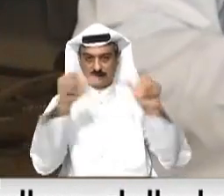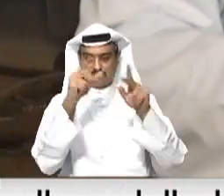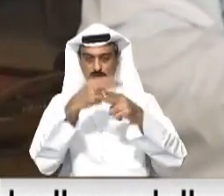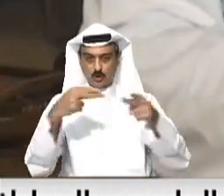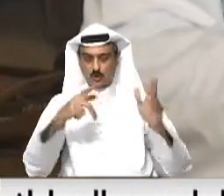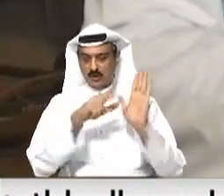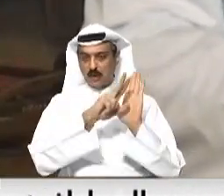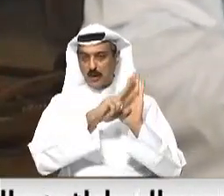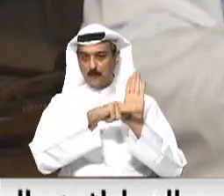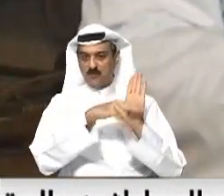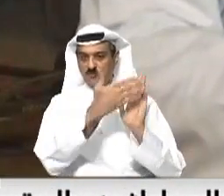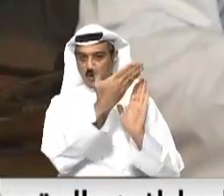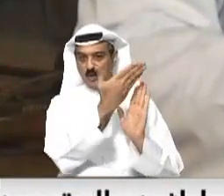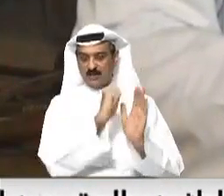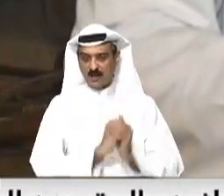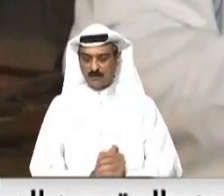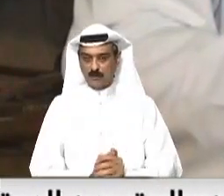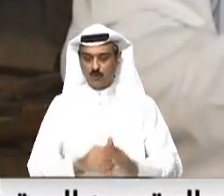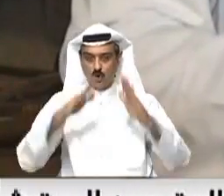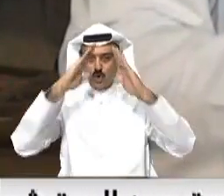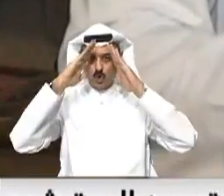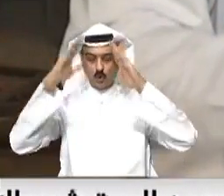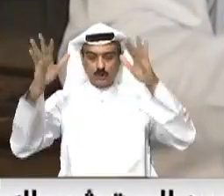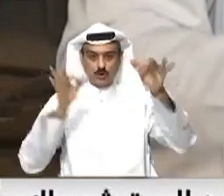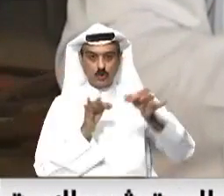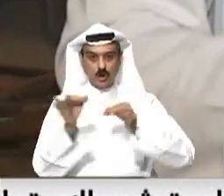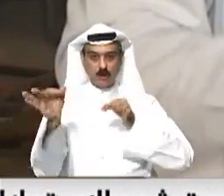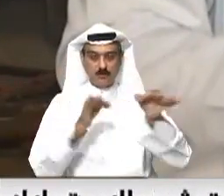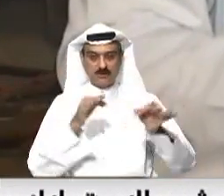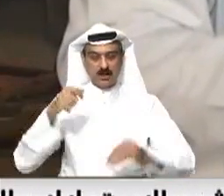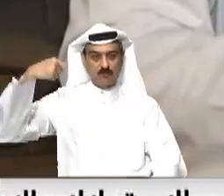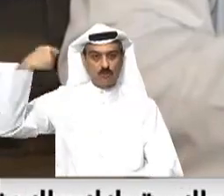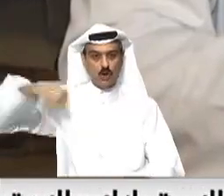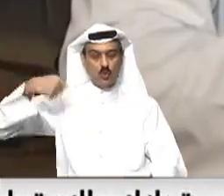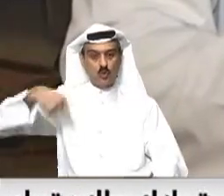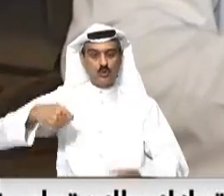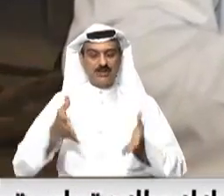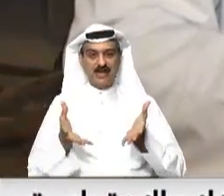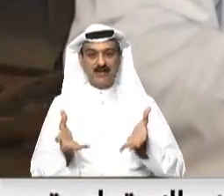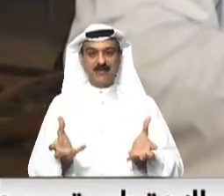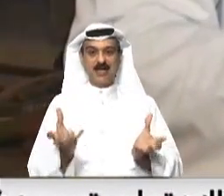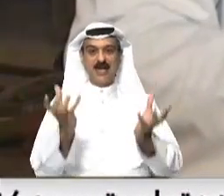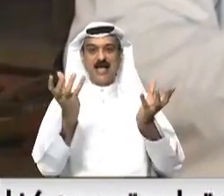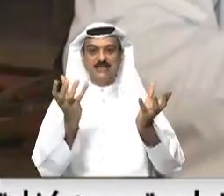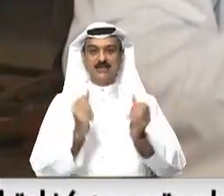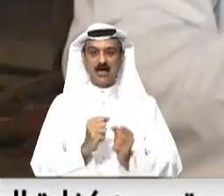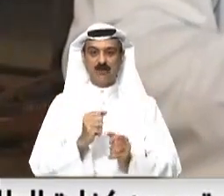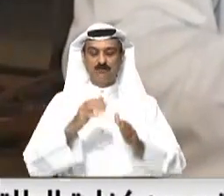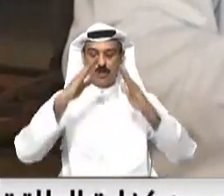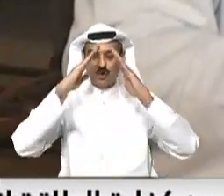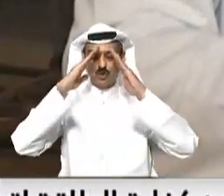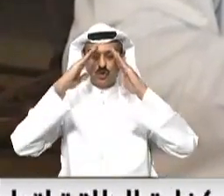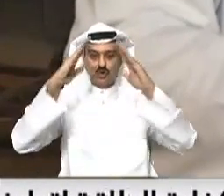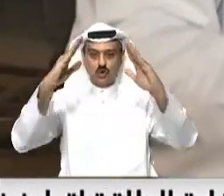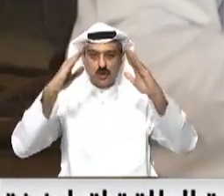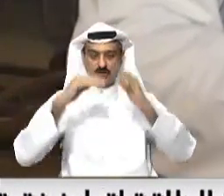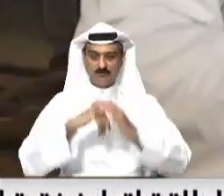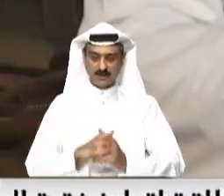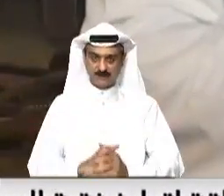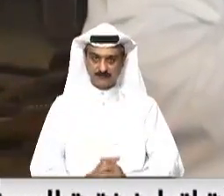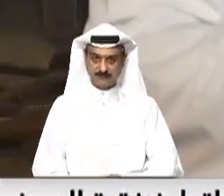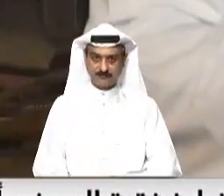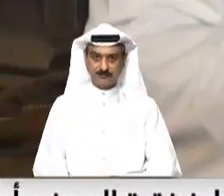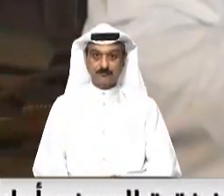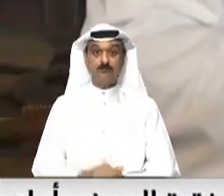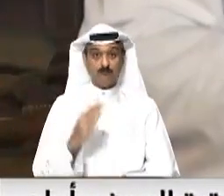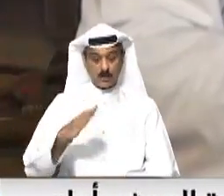محافظة الفروانية، وكذلك الشكر إلى الوكيل المساعد لشؤون التنمية والتخطيط بوزارة الأشغال المهندس أحمد الصالح،